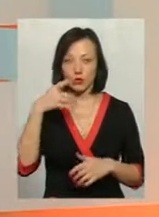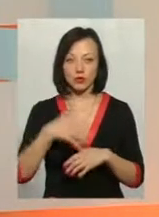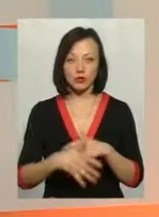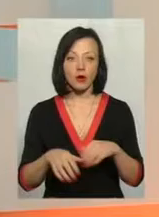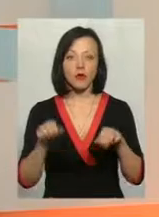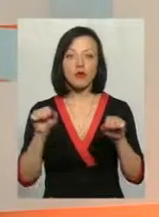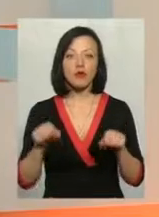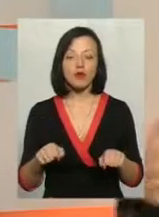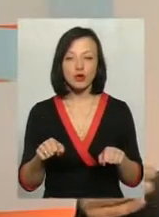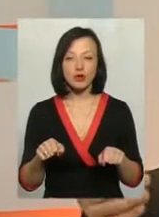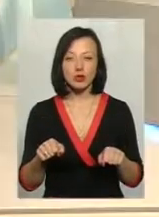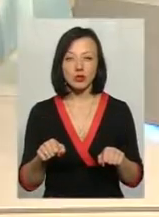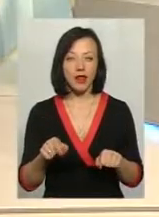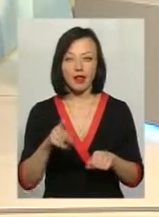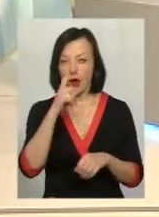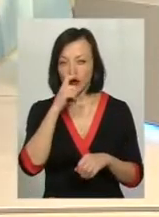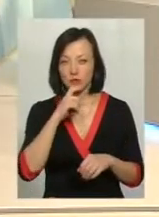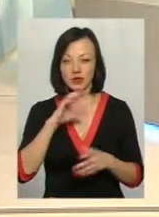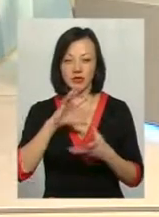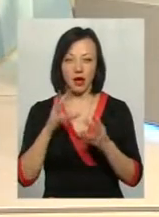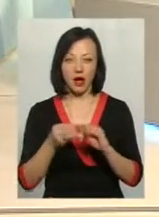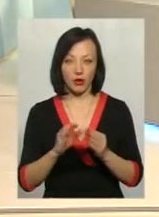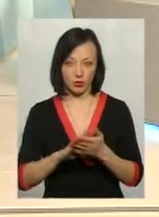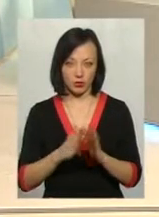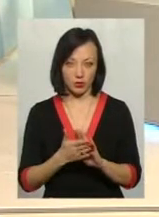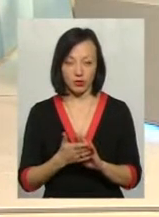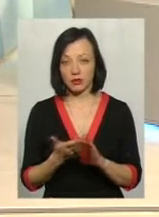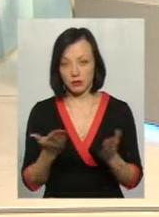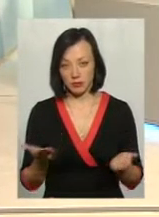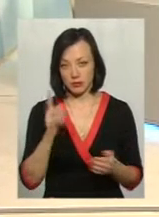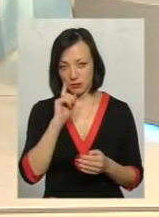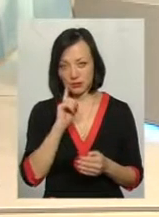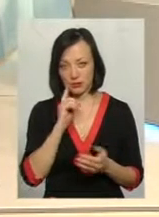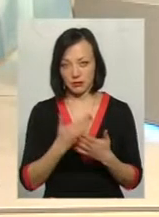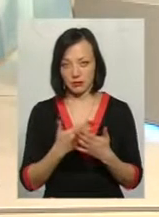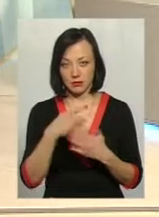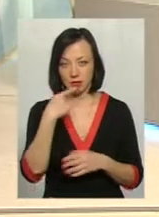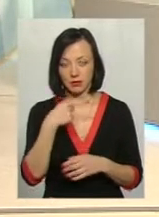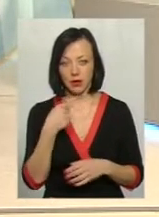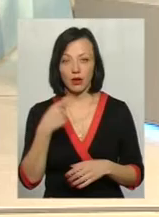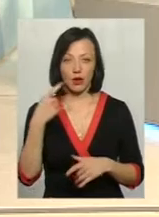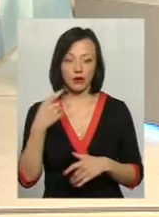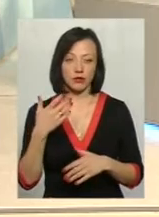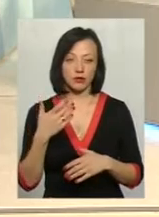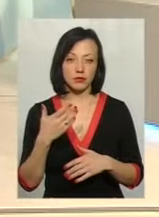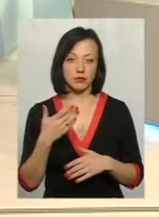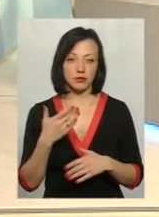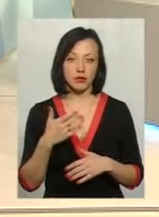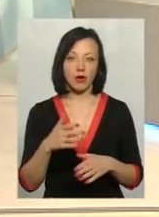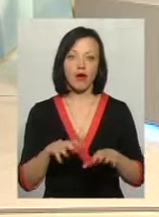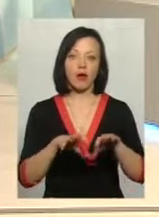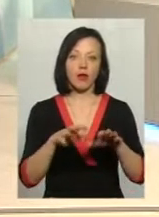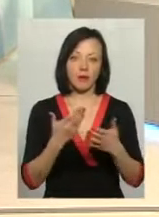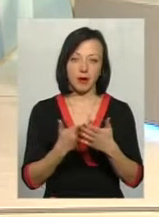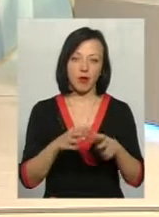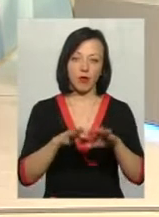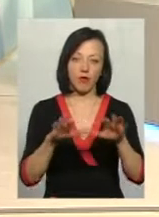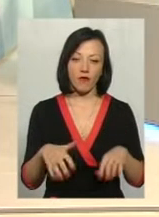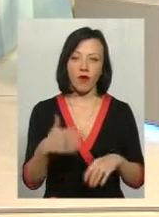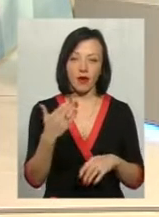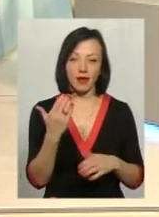він може не розуміти загальної картини. Тобто, умовно кажучи, він розуміє, що ось це майно є у